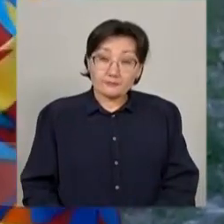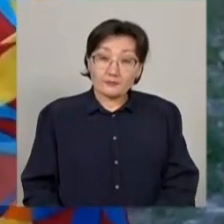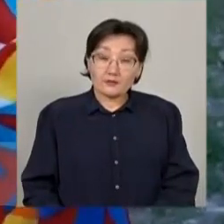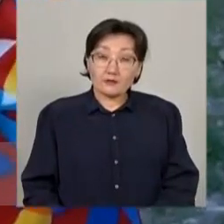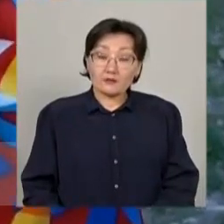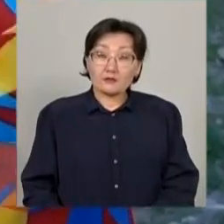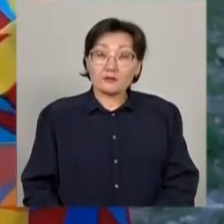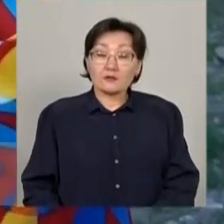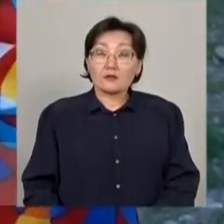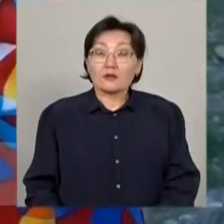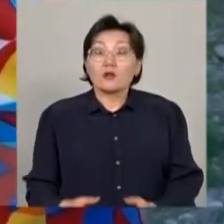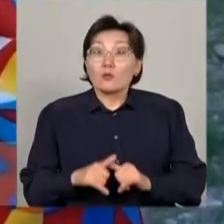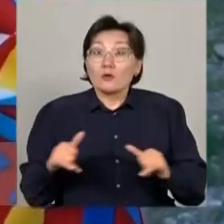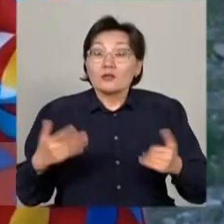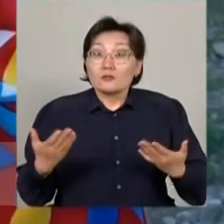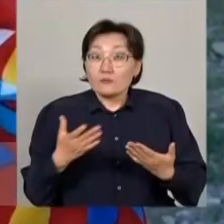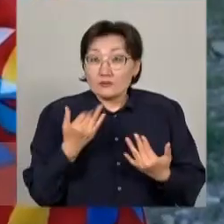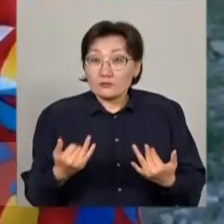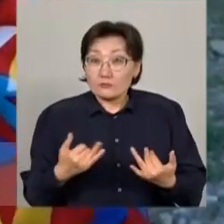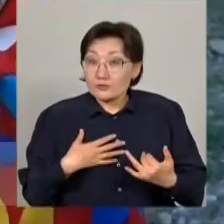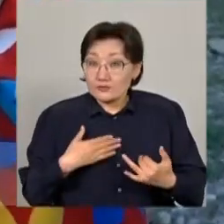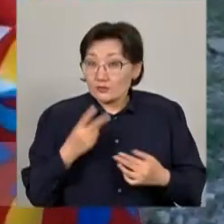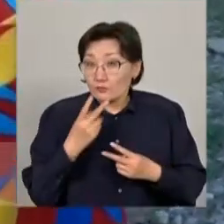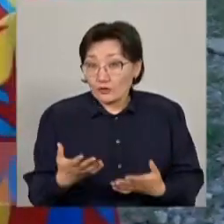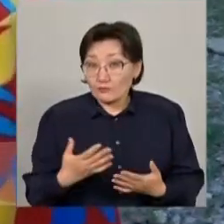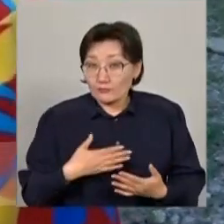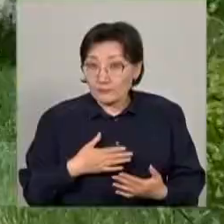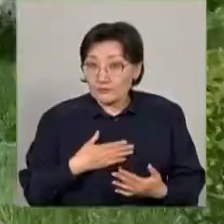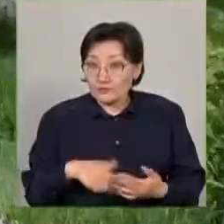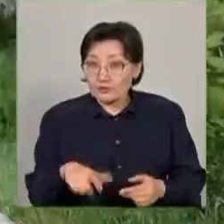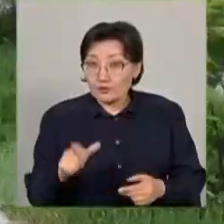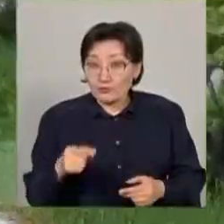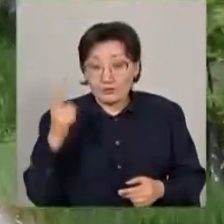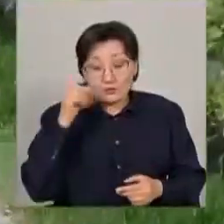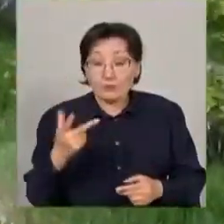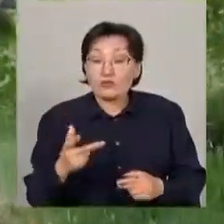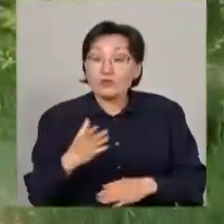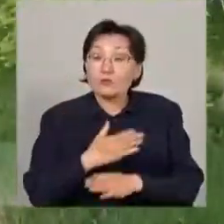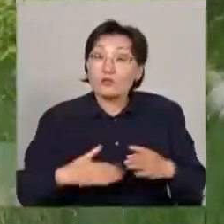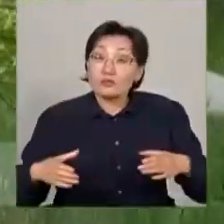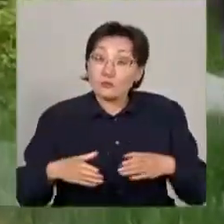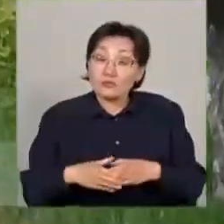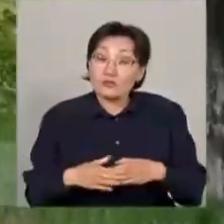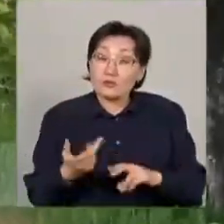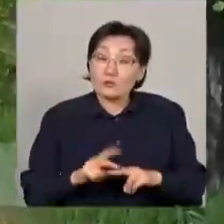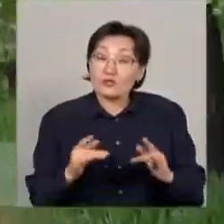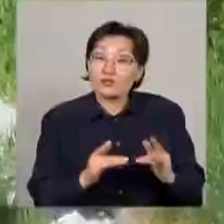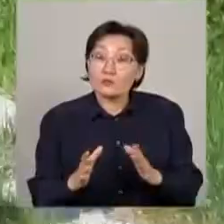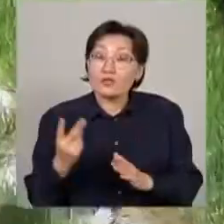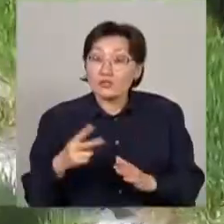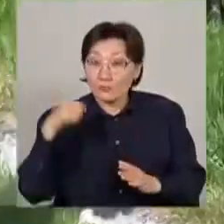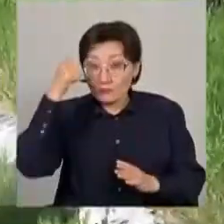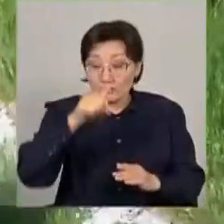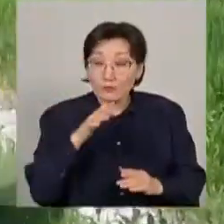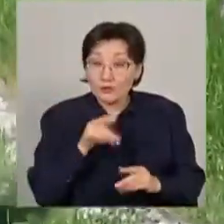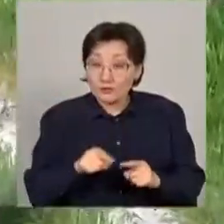Көз ашқы заманда олар неге бізге мысалы көзін жұмып қарайды? Бізді адам деп санамайды ғой олар. Үшінші топ мүгедегі Айжан Елшиева бұл жатақханада 20 жылдан бері